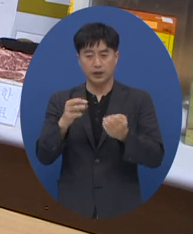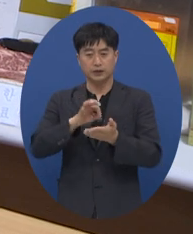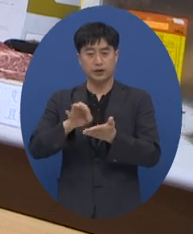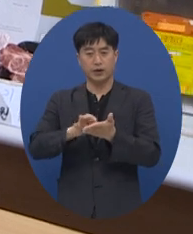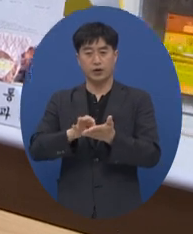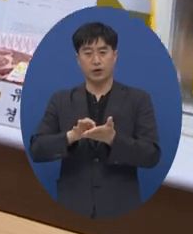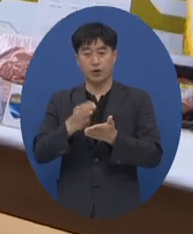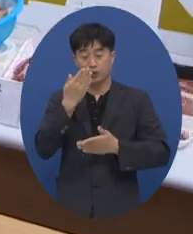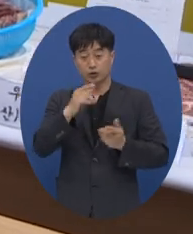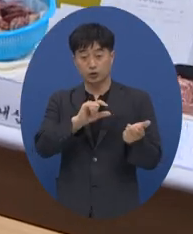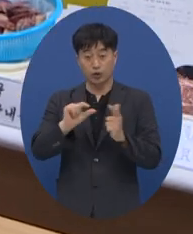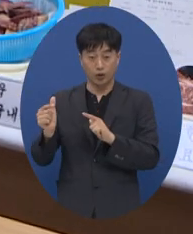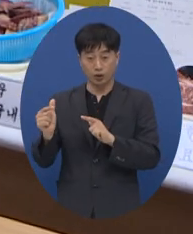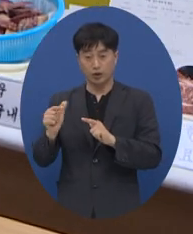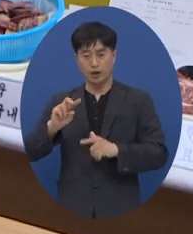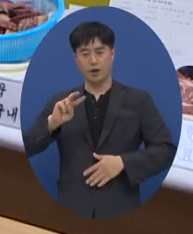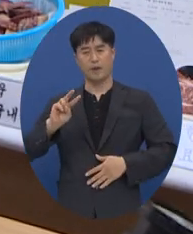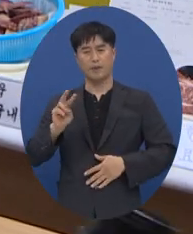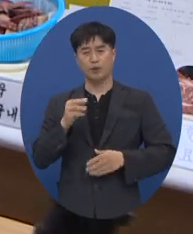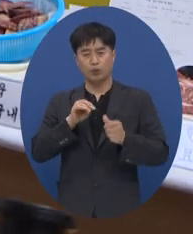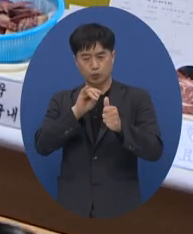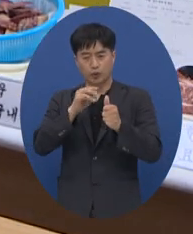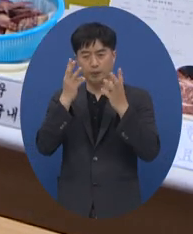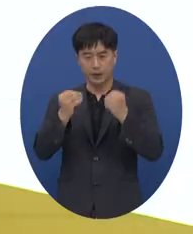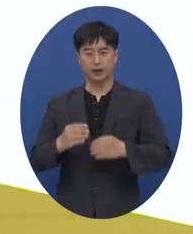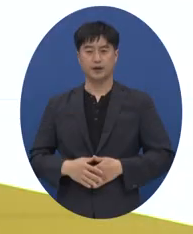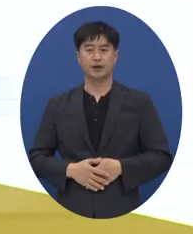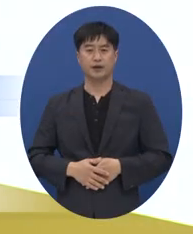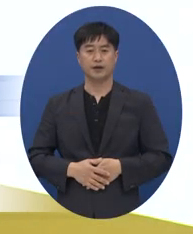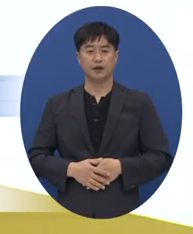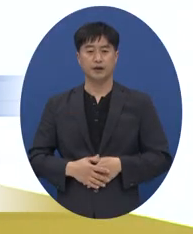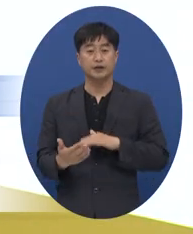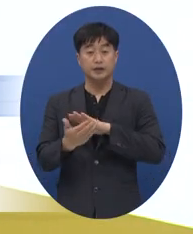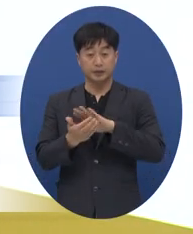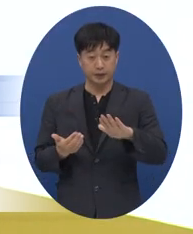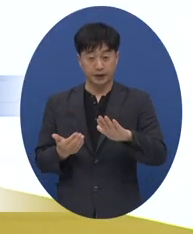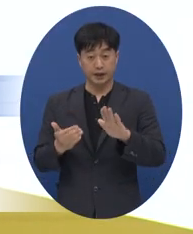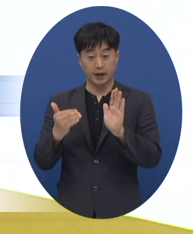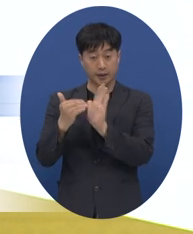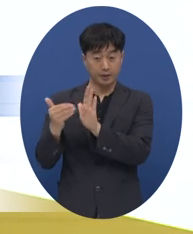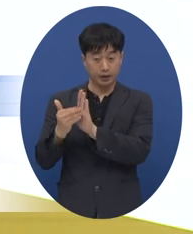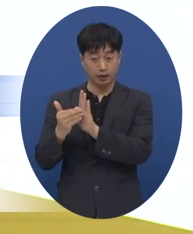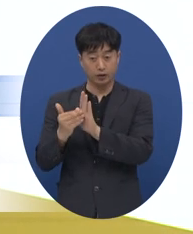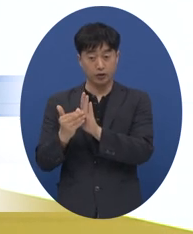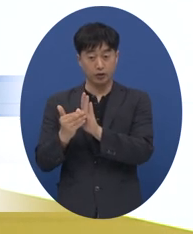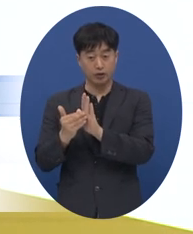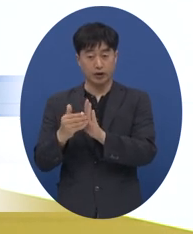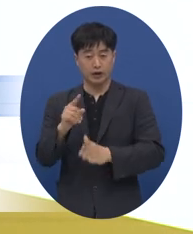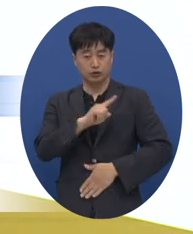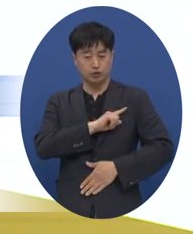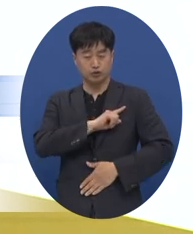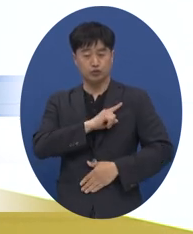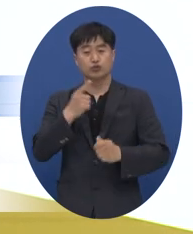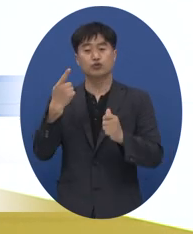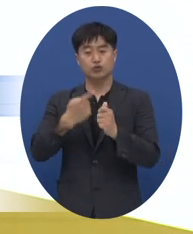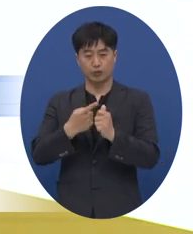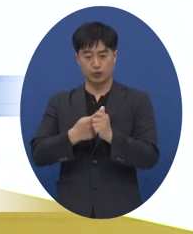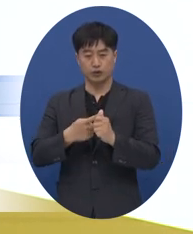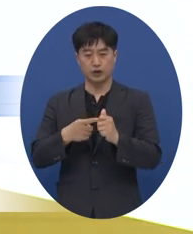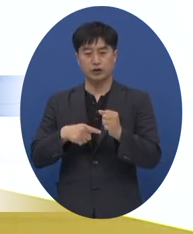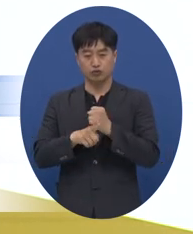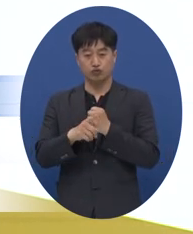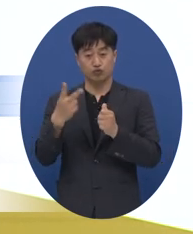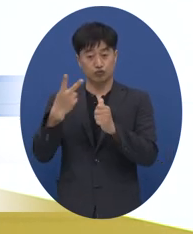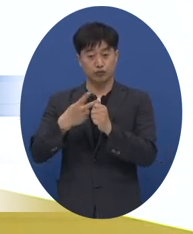식품들이 그럴싸하게 둔갑해 판매되고 있었습니다. 사전에 차단해보자는 게 가장 첫 번째 이유가 있었고요. 그다음에